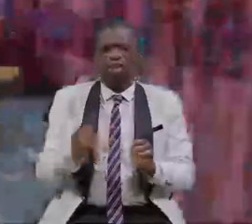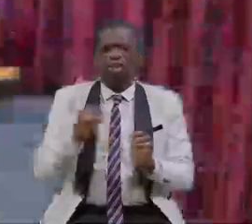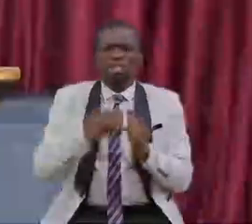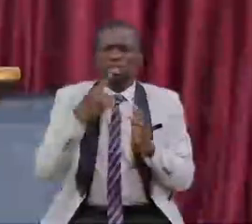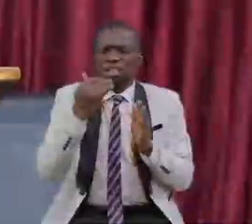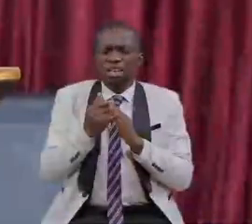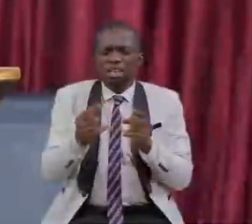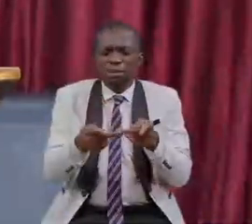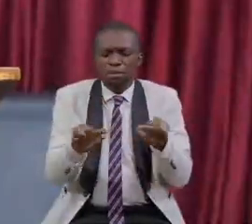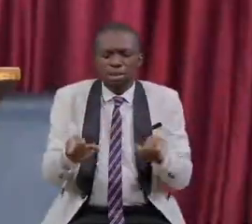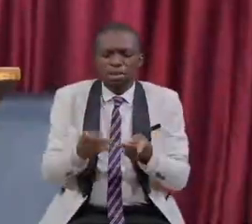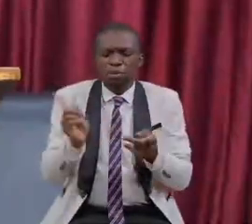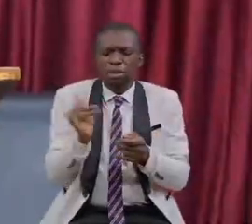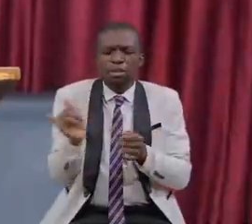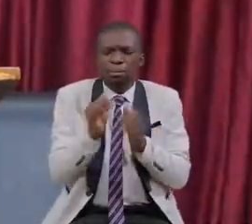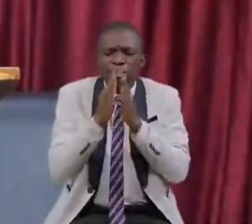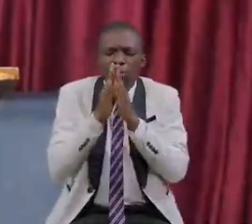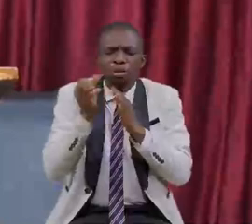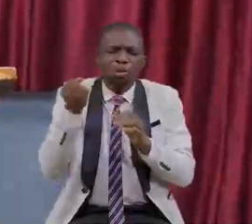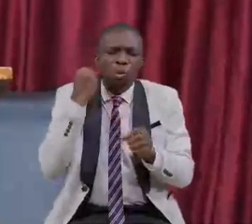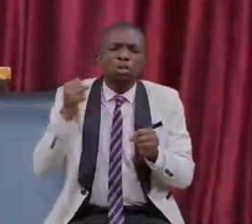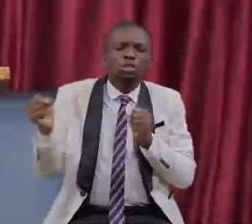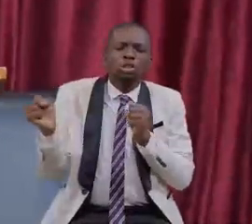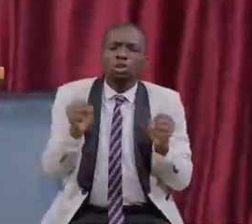Au lieu même, là où ils ont prié, le lieu était